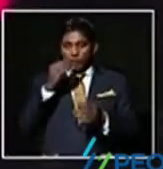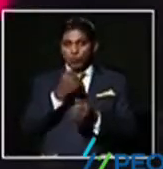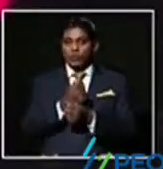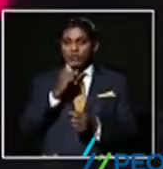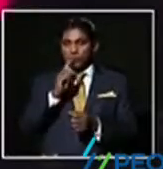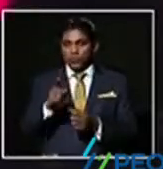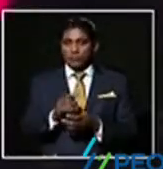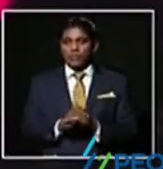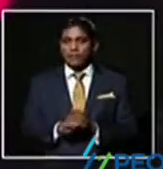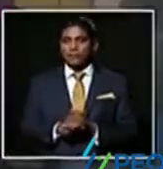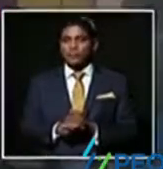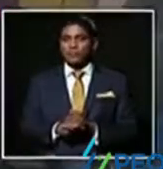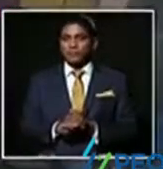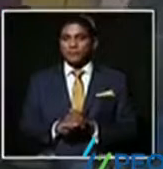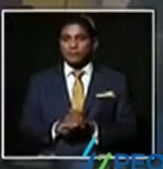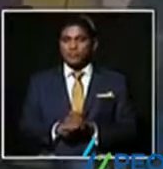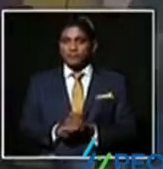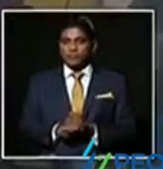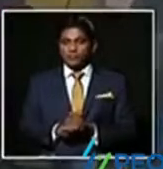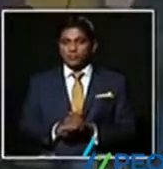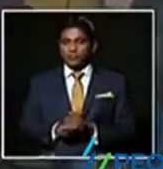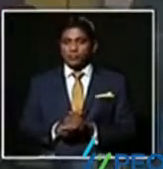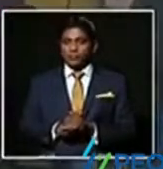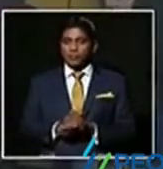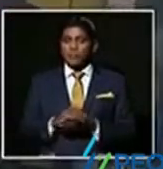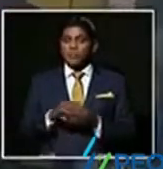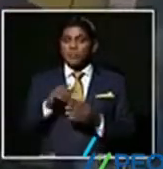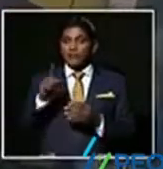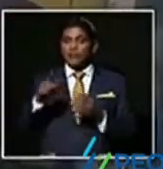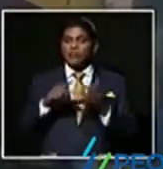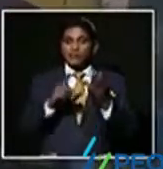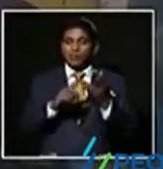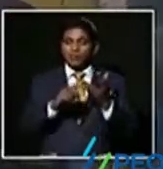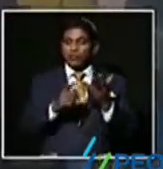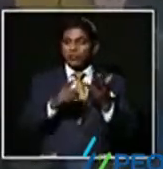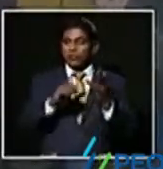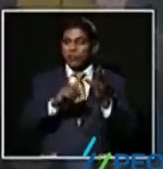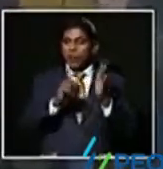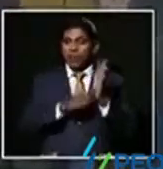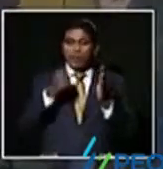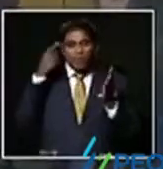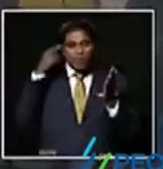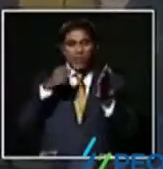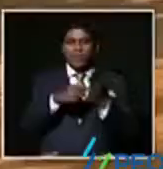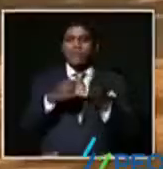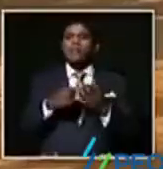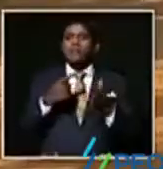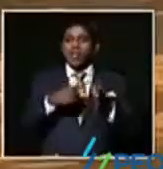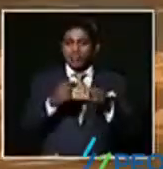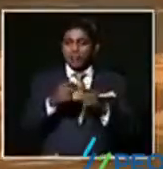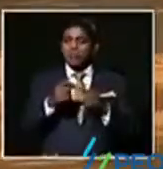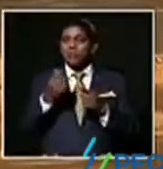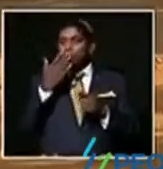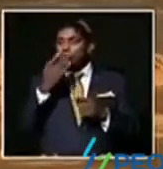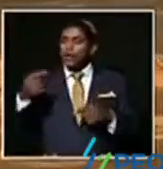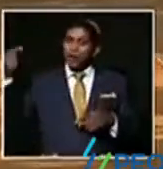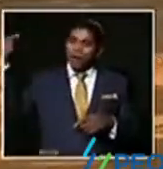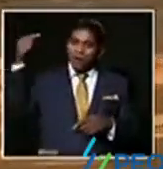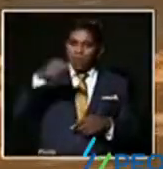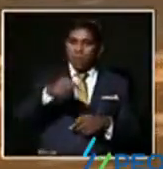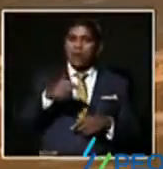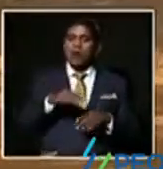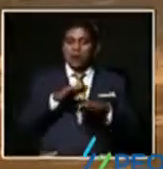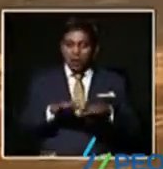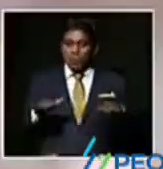සමහරු කළා. අධ්‍යන පොදු සාතික පත්‍ර සාමාන්‍ය පෙළ විභාගය සඳහා ප්‍රවේශ පත්‍ර ලබා ගැනීමට පාසලට පැමිණි සිසුන් කිහිප